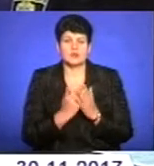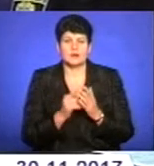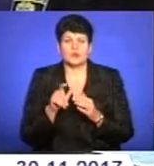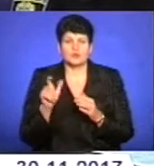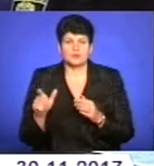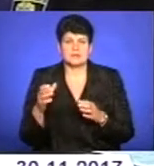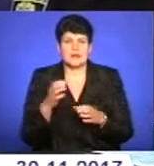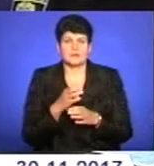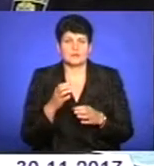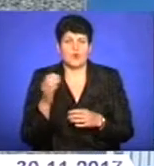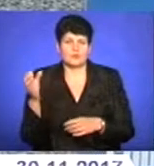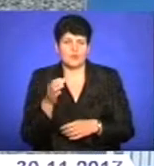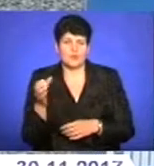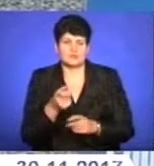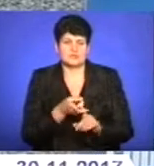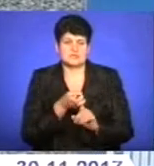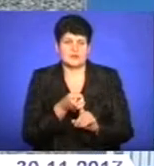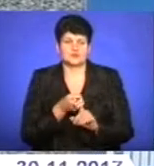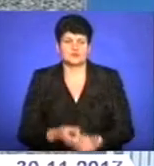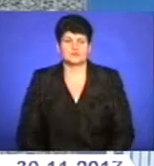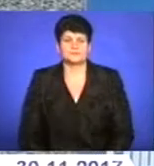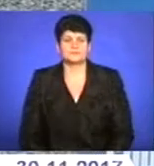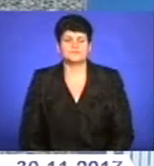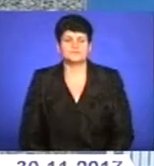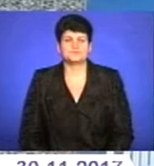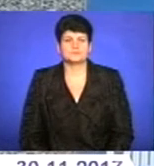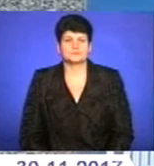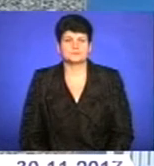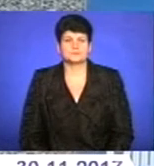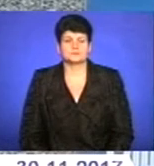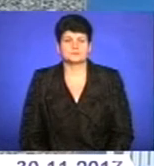з алкогольною залежністю. Ірина Терлюк, Василь Панчук, Вісті ТТБ.